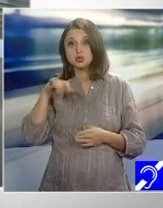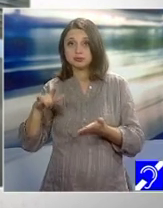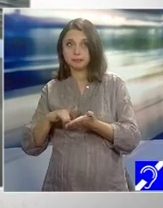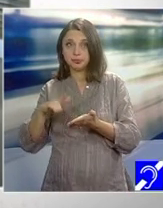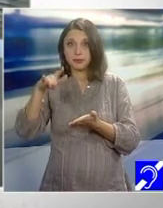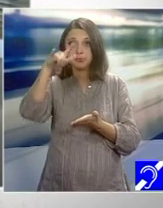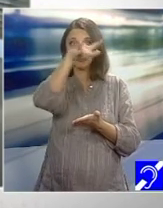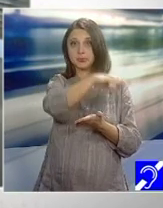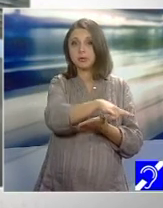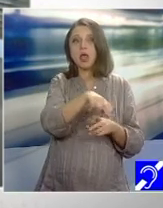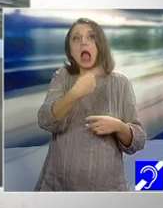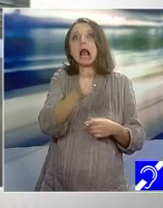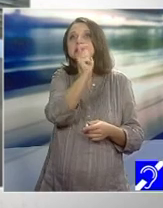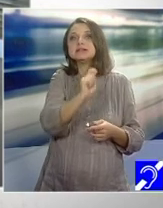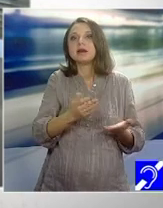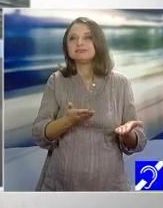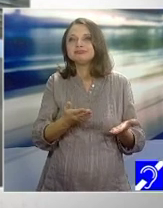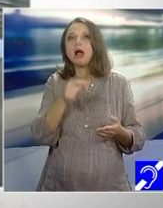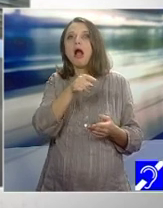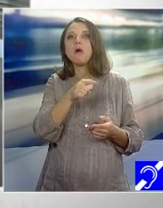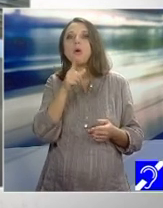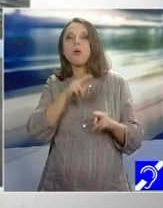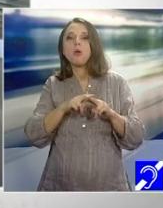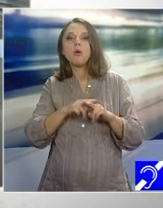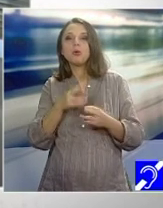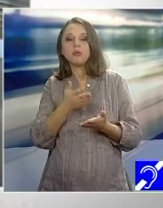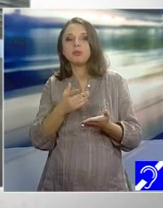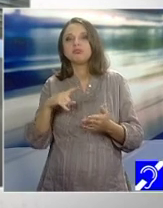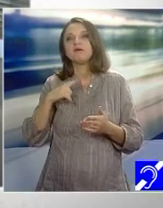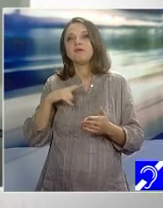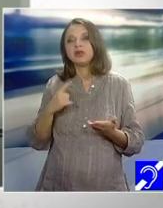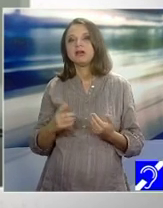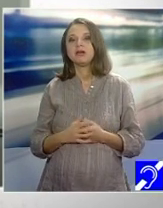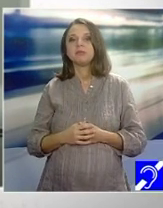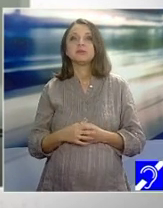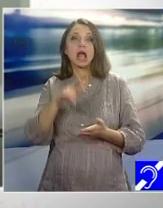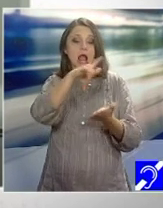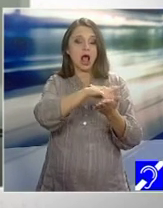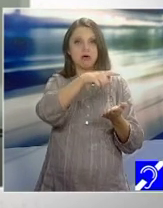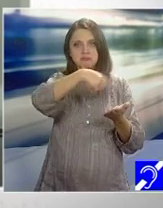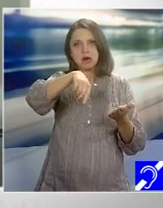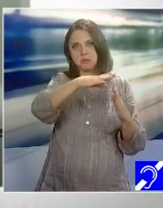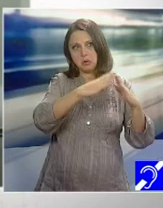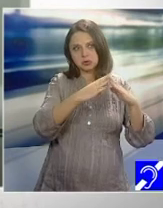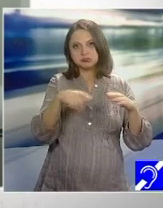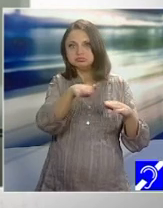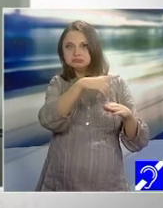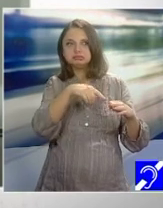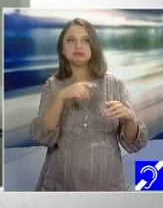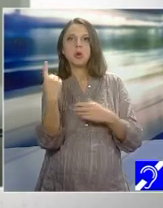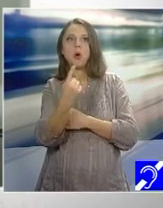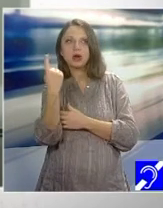într-o altă țară. Cum sunt acolo nu doar aeroporturile, ci și